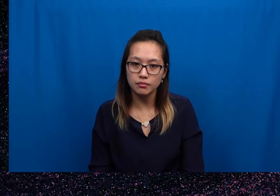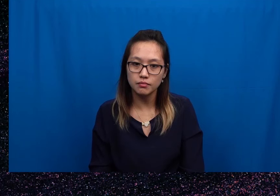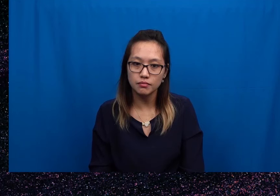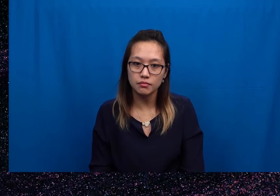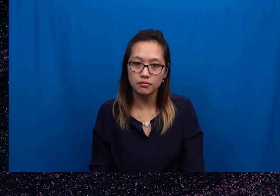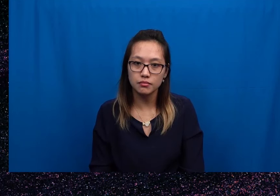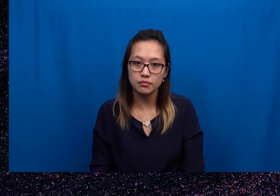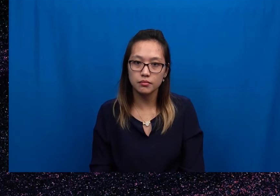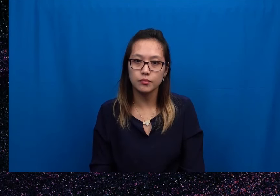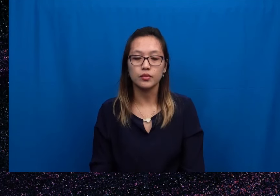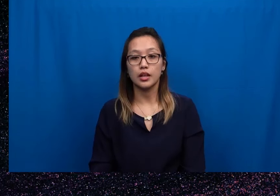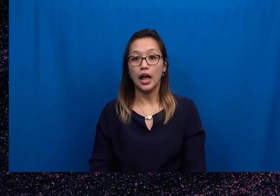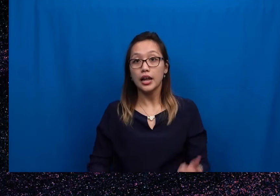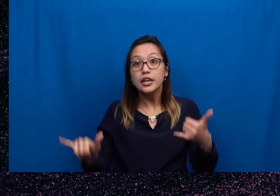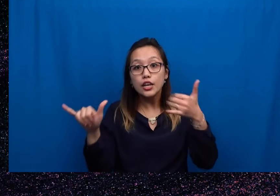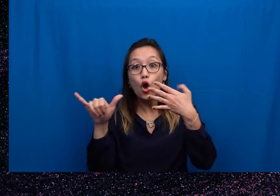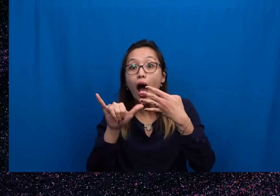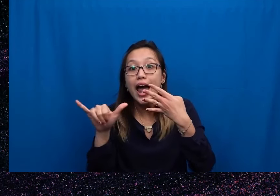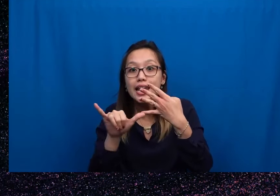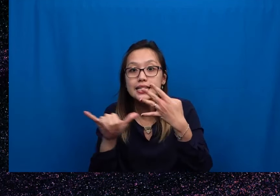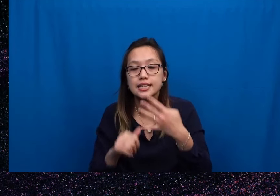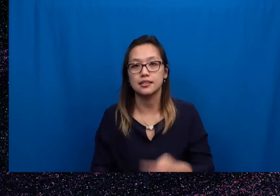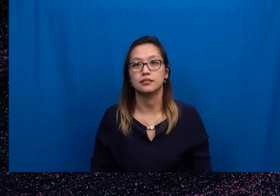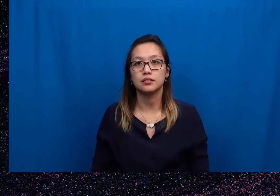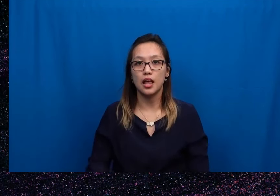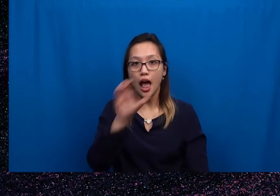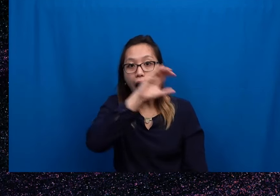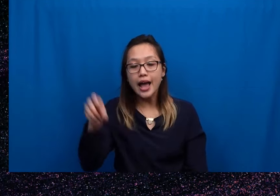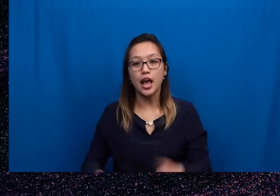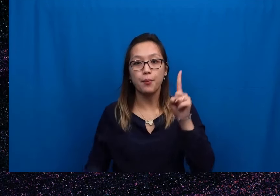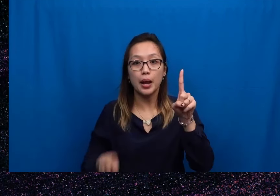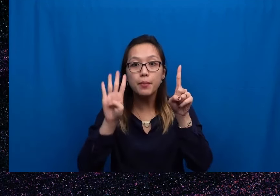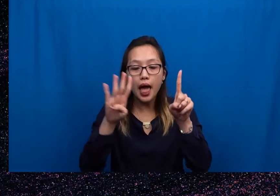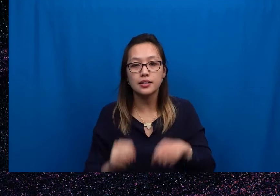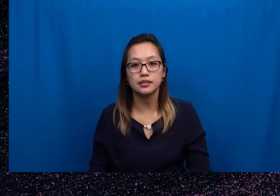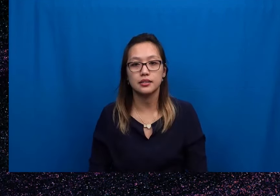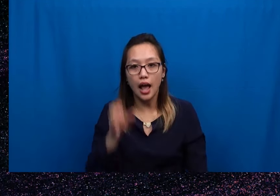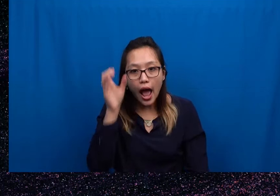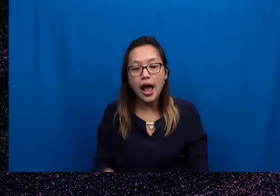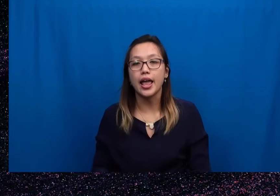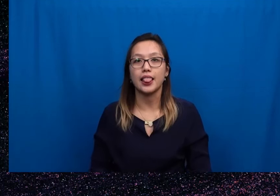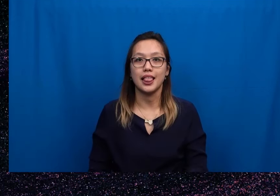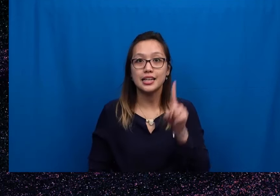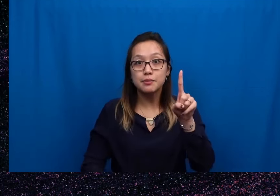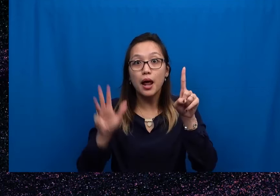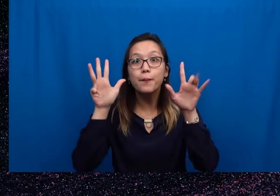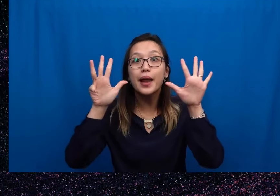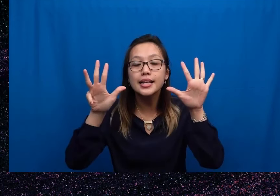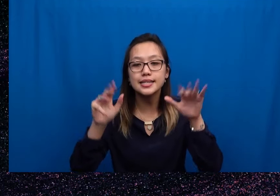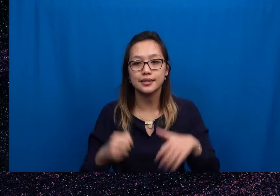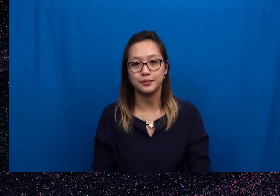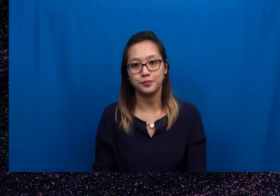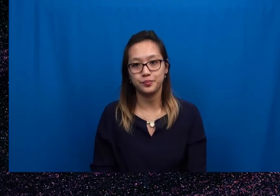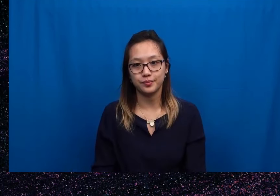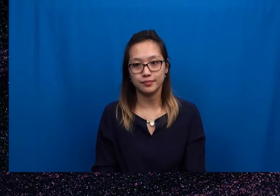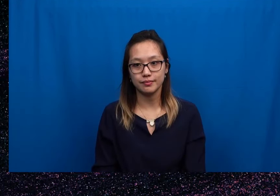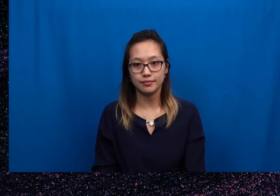berkata, sebab aku hidup dan kamu pun akan hidup. Pemandangan itu